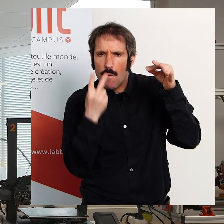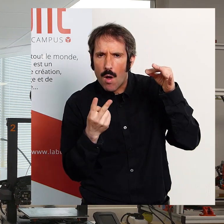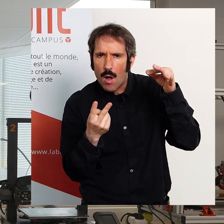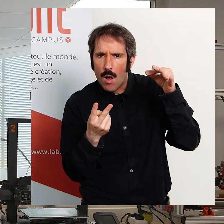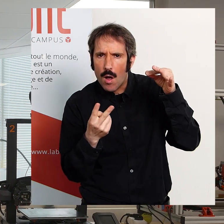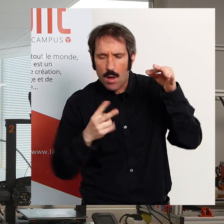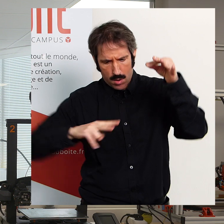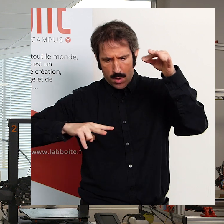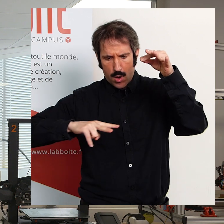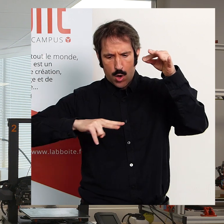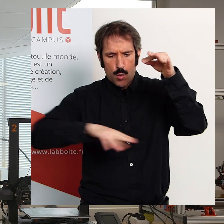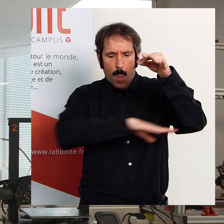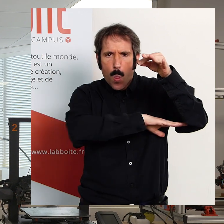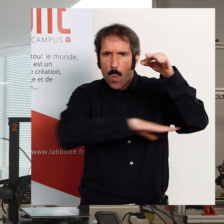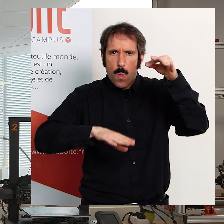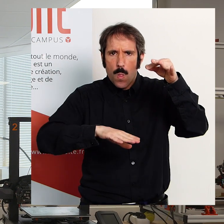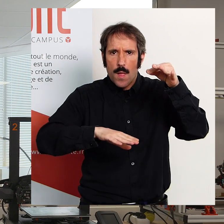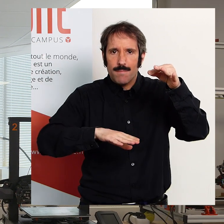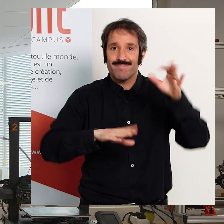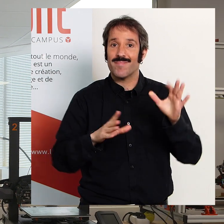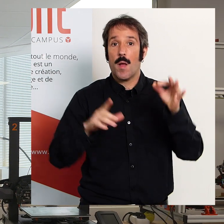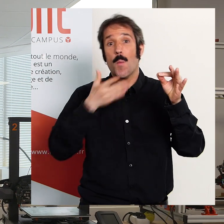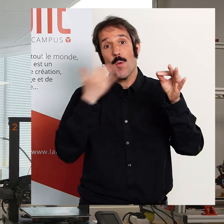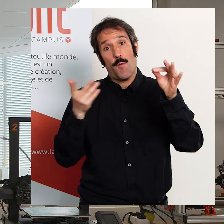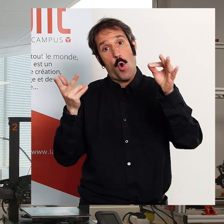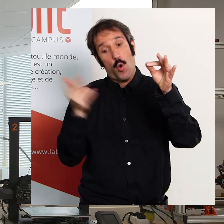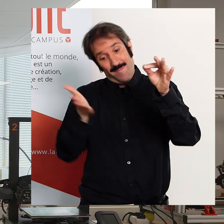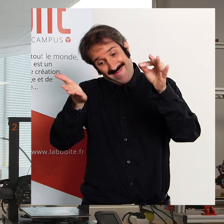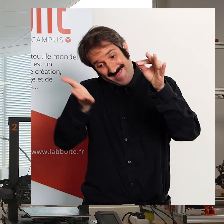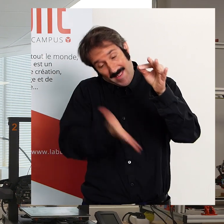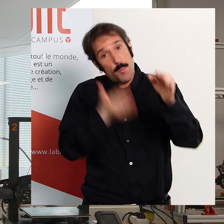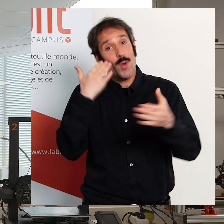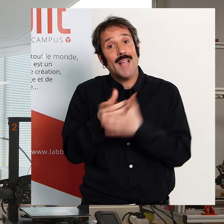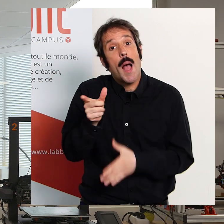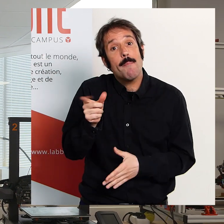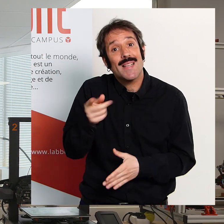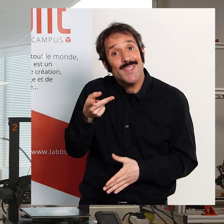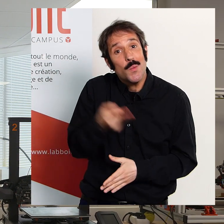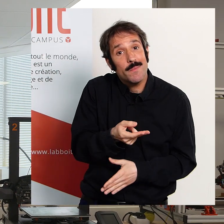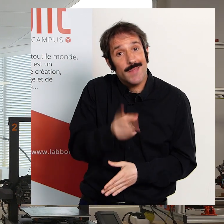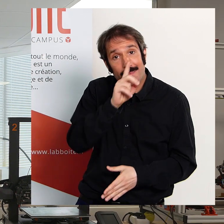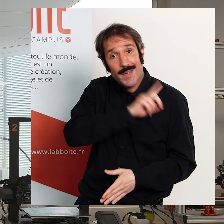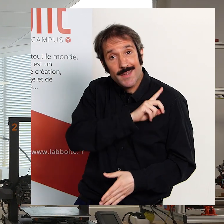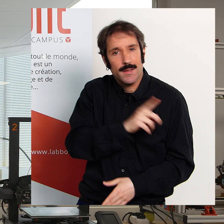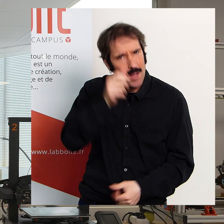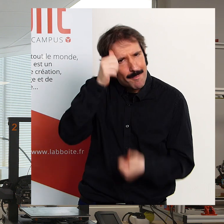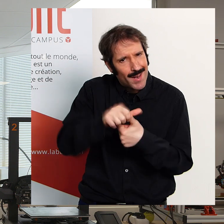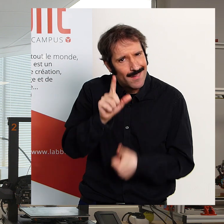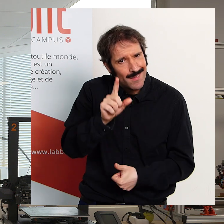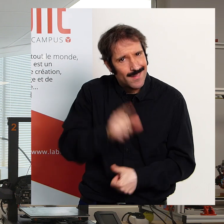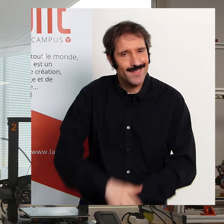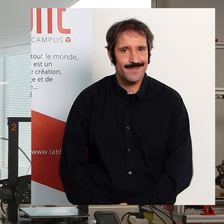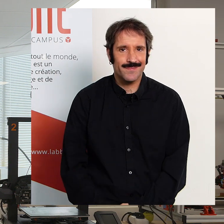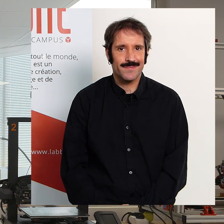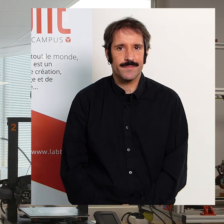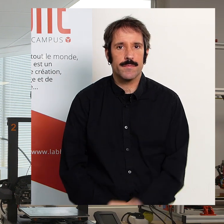Ici, on voit que la coupe du fil est vraiment à l'horizontale, donc on va venir le couper en biseau. C'est à ça que sert la petite pince. Vous vous